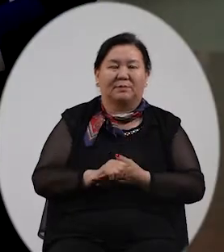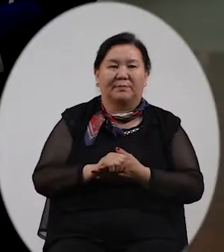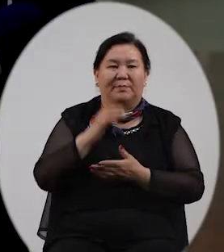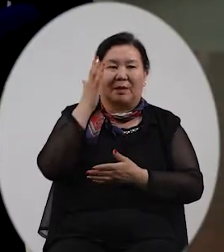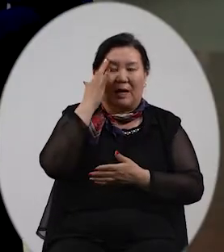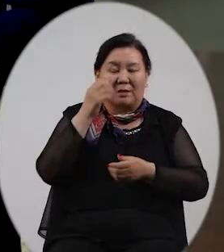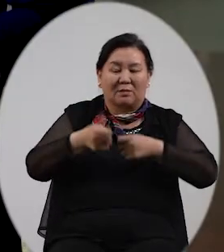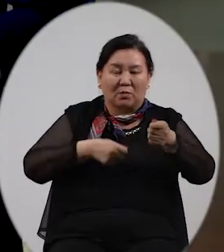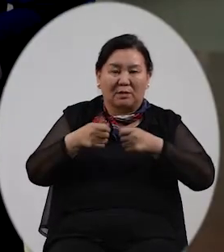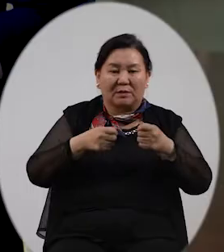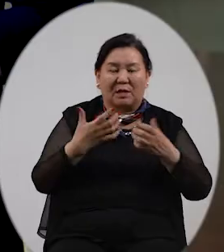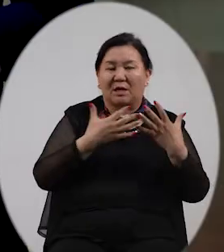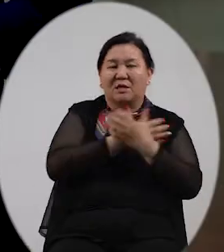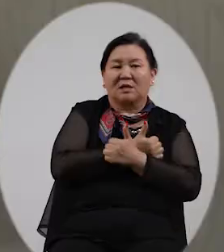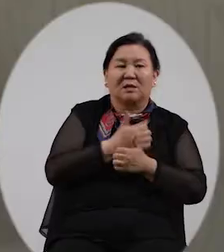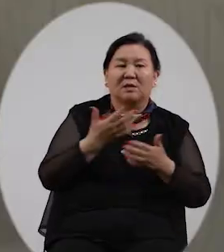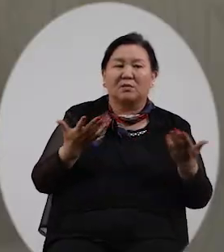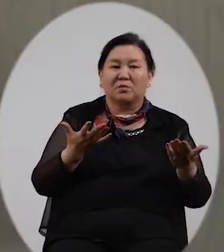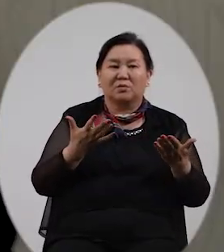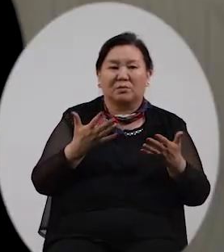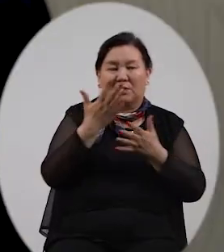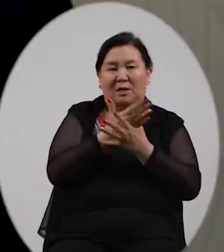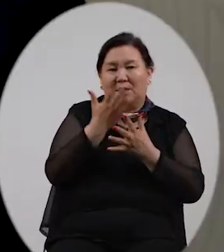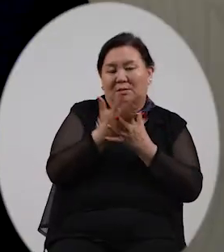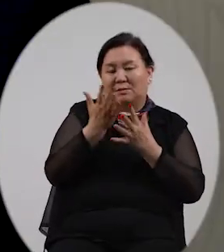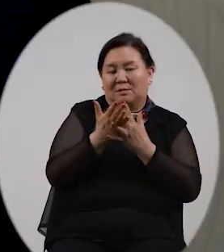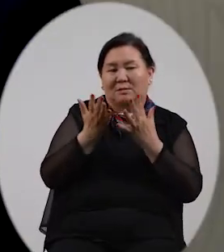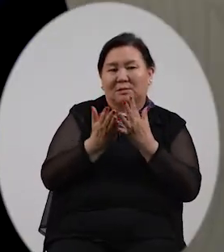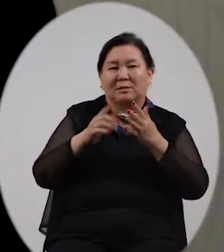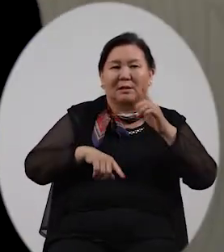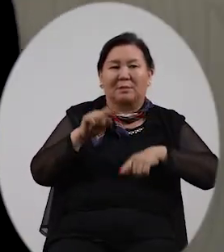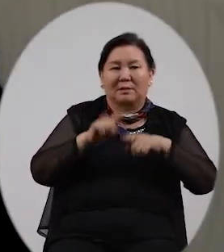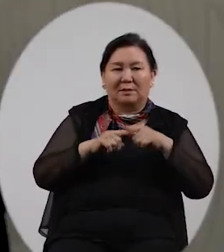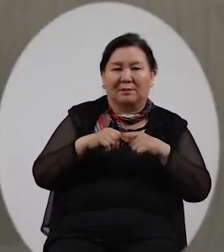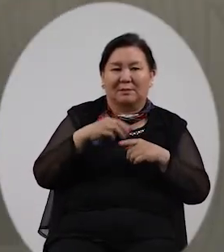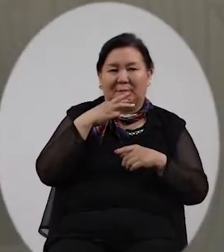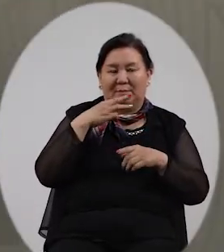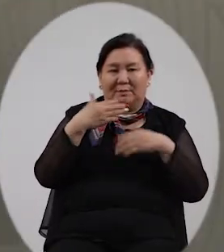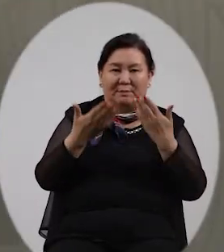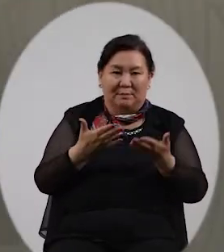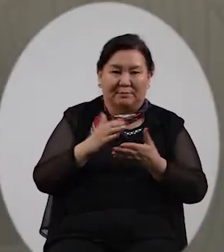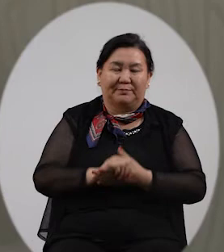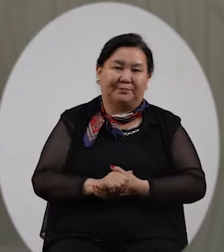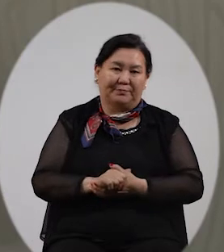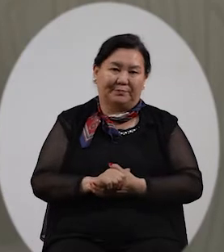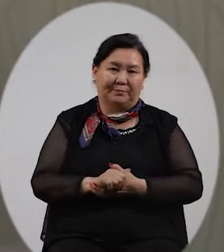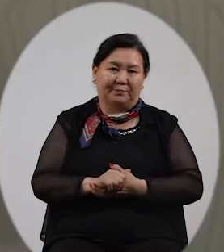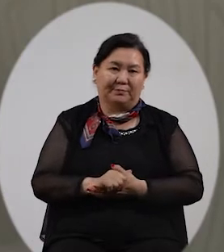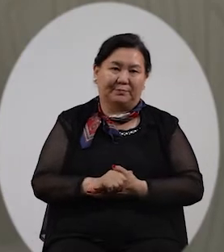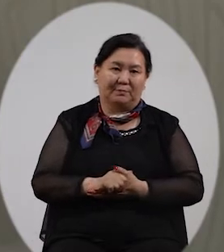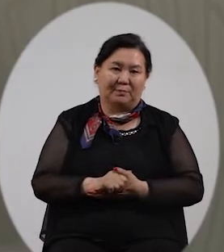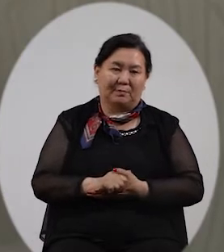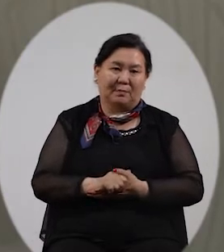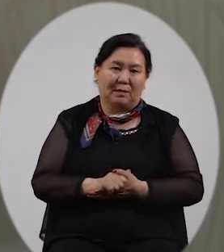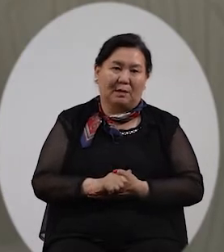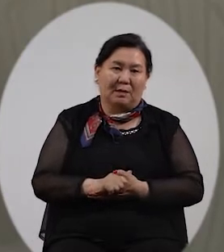гадаад худалдааны гэрээ гэж юу юм? Түүний ангиллууд нь ямар төрлийн ангиллууд байдаг вэ гэдэг талаар хэдүүлээ. энэ сайтн дээр